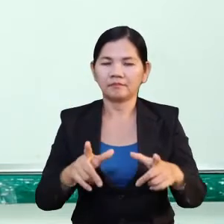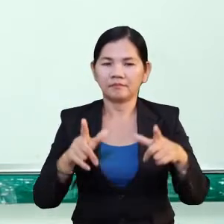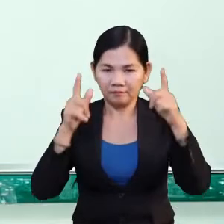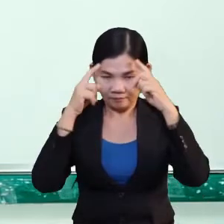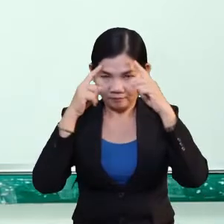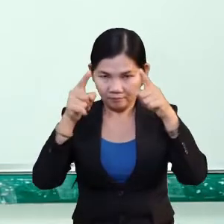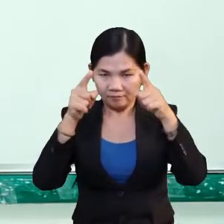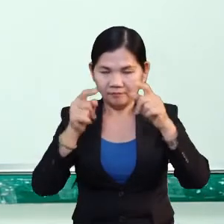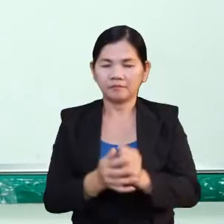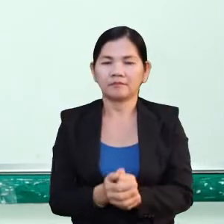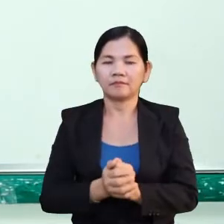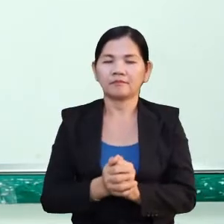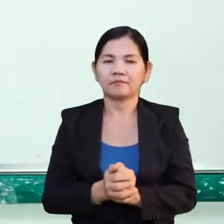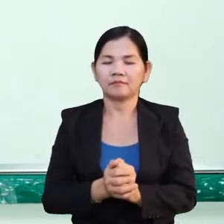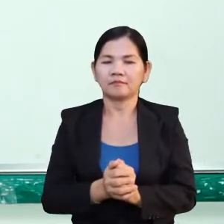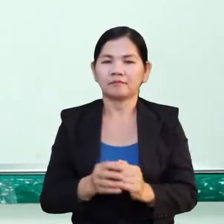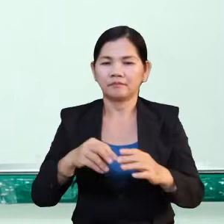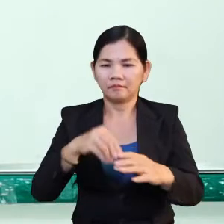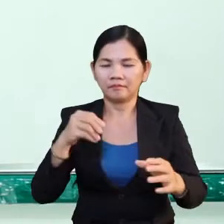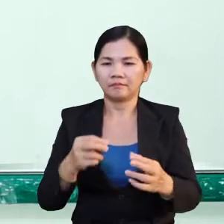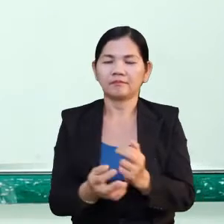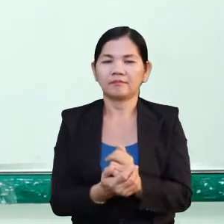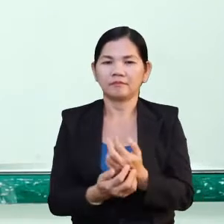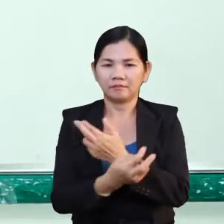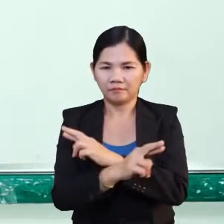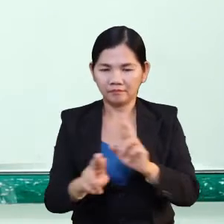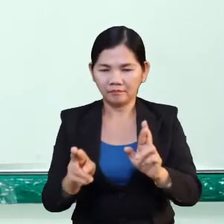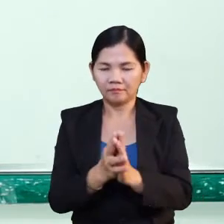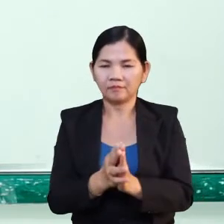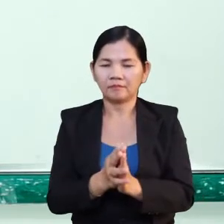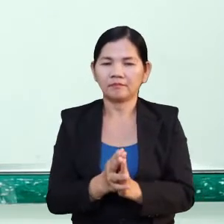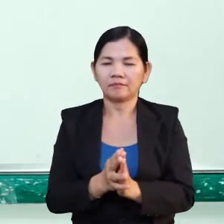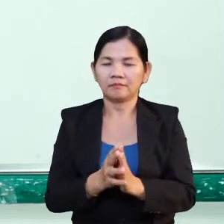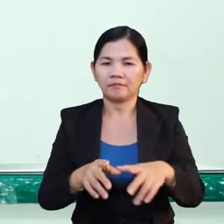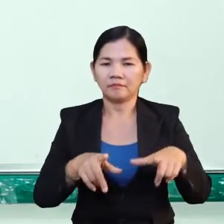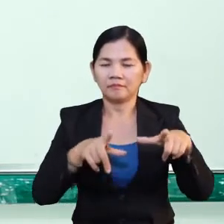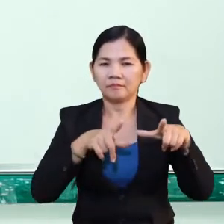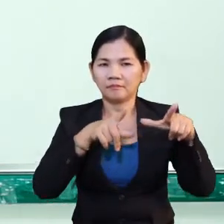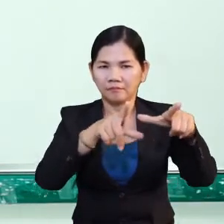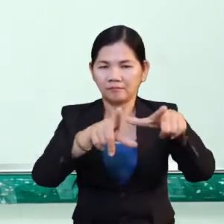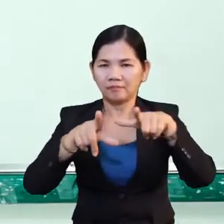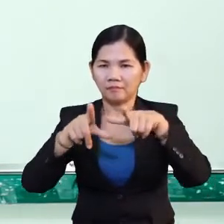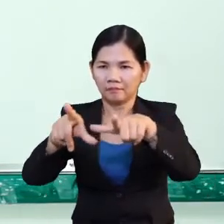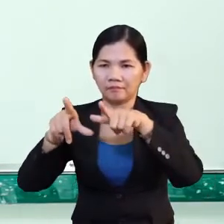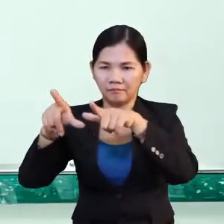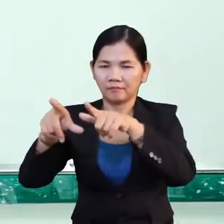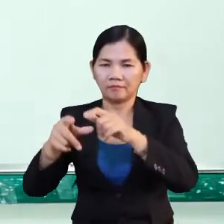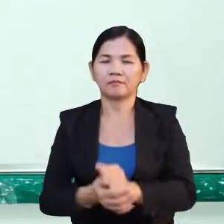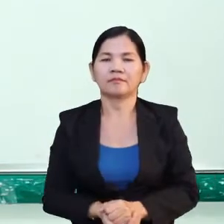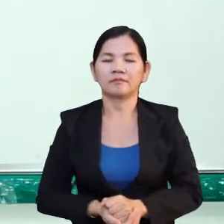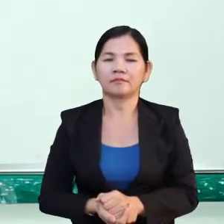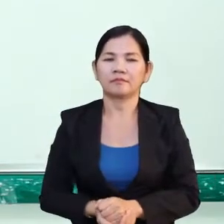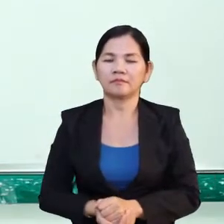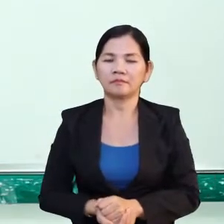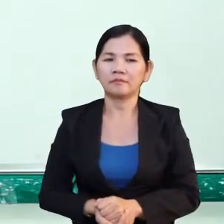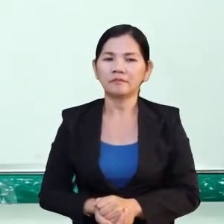យ័ត្នចាត្រៀមចាញ់ដំណាចាអ្នកគ្រូនឹងមានអ្វីបន្តទៀតកូនមើលទាំងអស់គ្នា